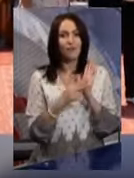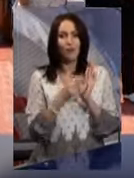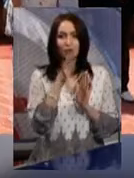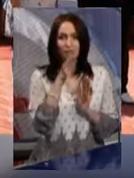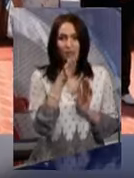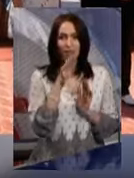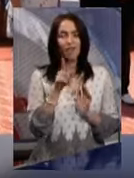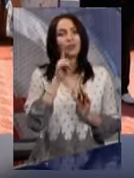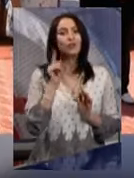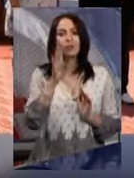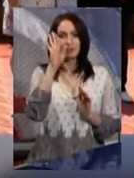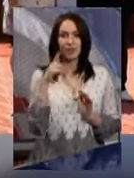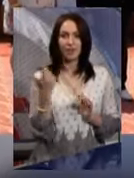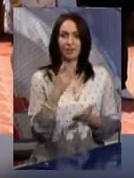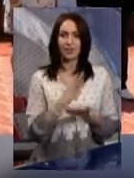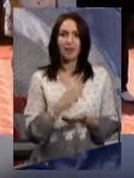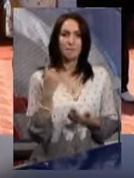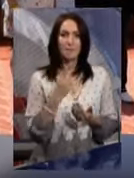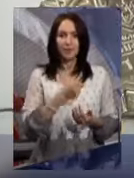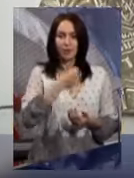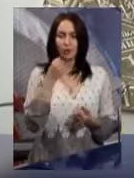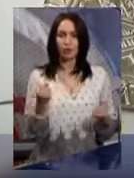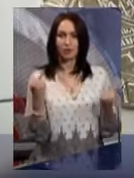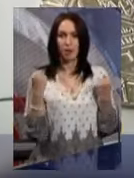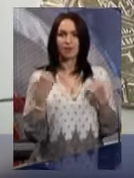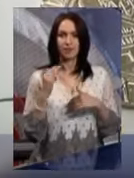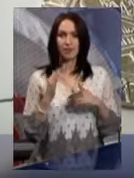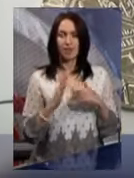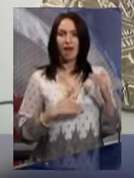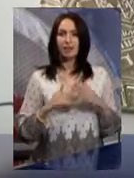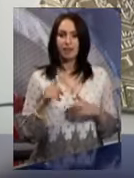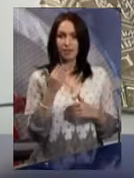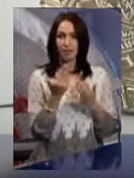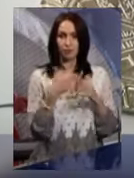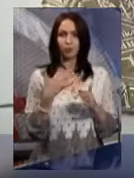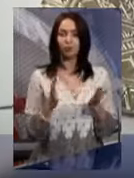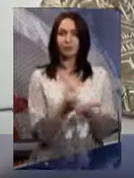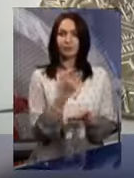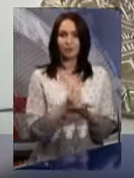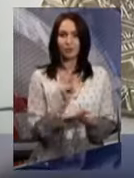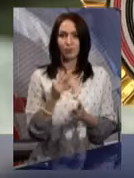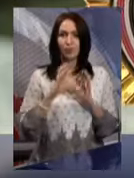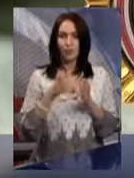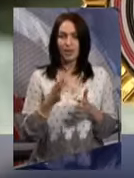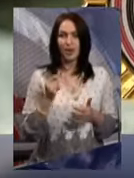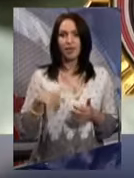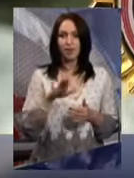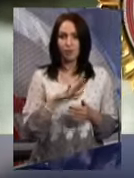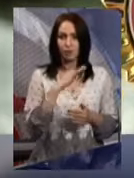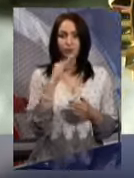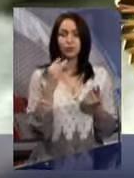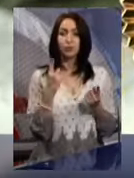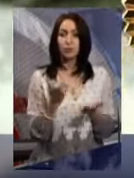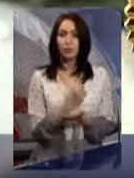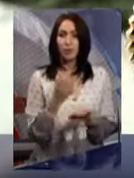юний харків'янин має перший дорослий спортивний розряд. На його рахунку – нагороди на чемпіонатах світу та Європи, чисельні перемоги